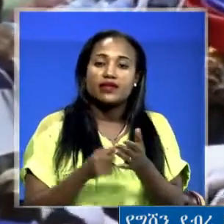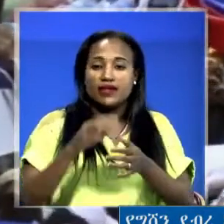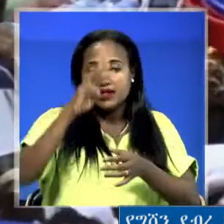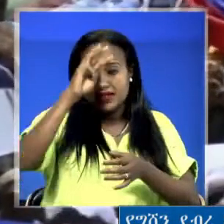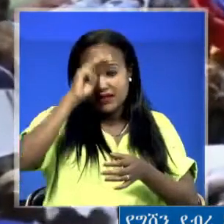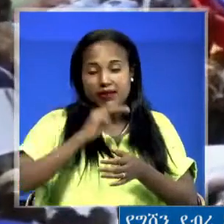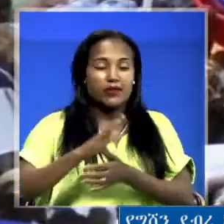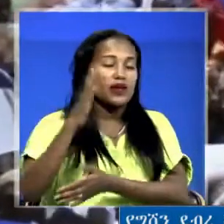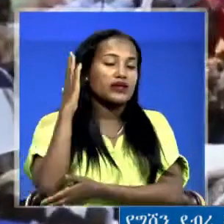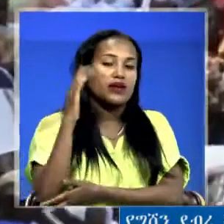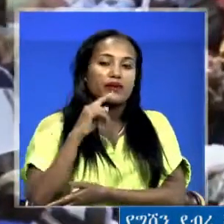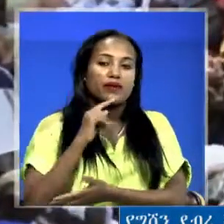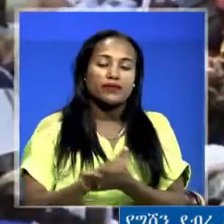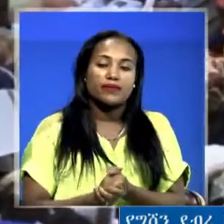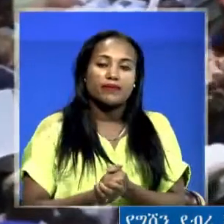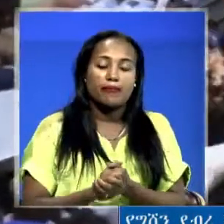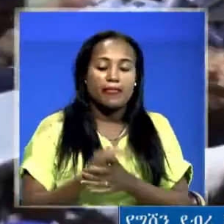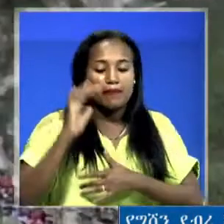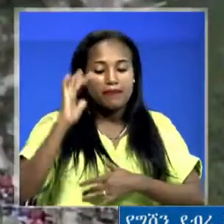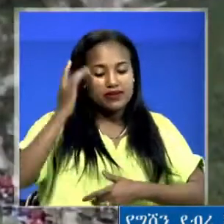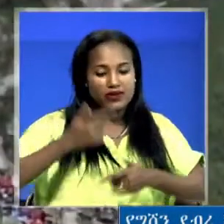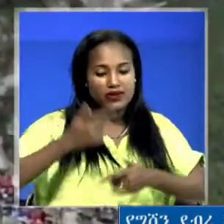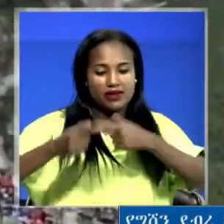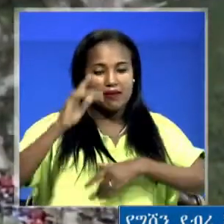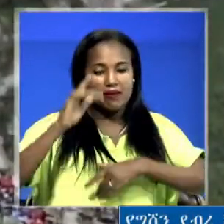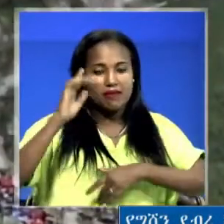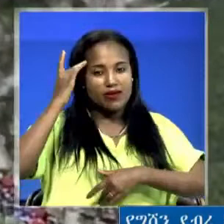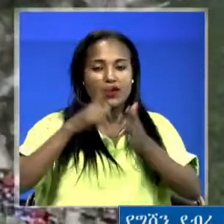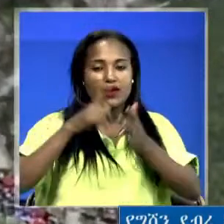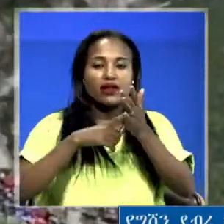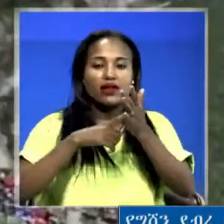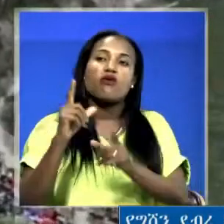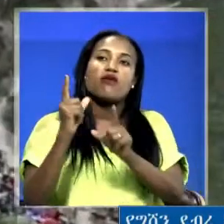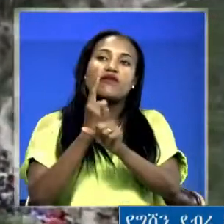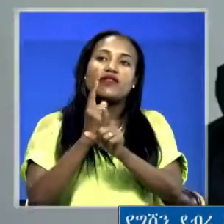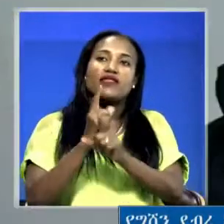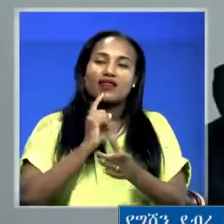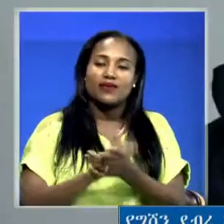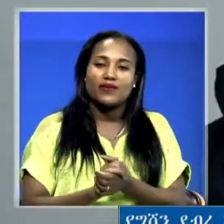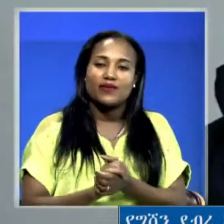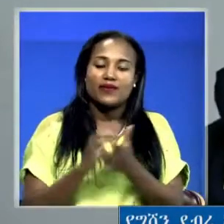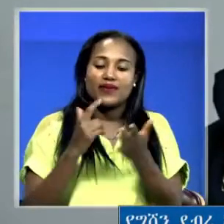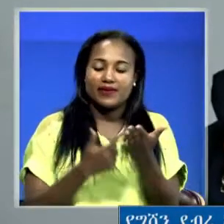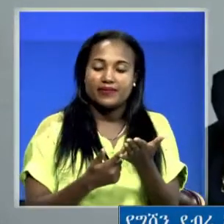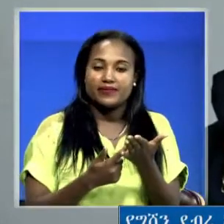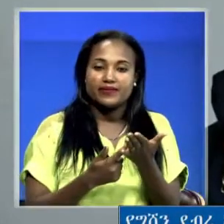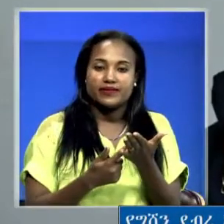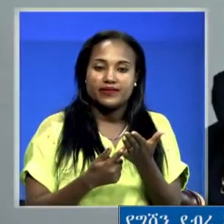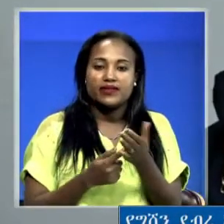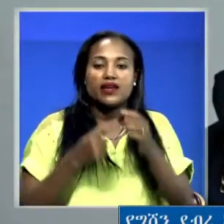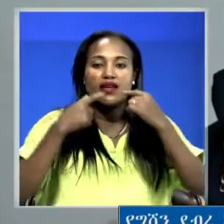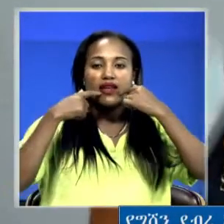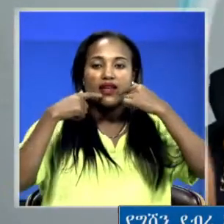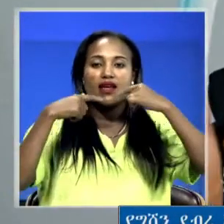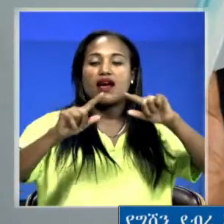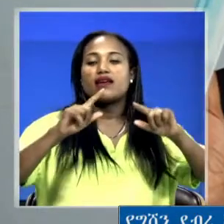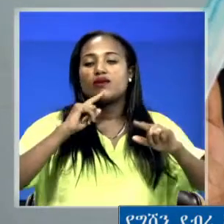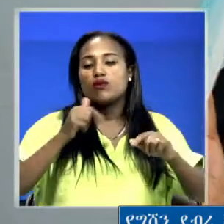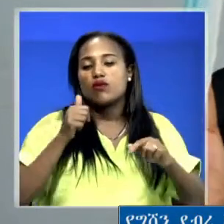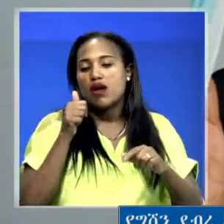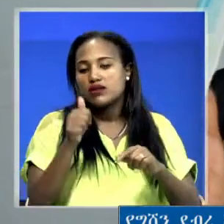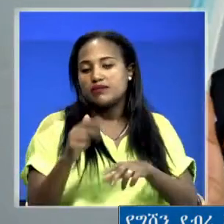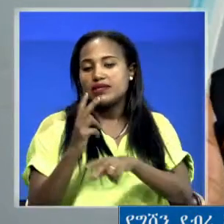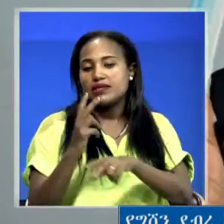እኮ የእግዚአብሔር ነው። በሽታው ሲመጣ መድኃኒቱንም የገለጠ ፈጣሪ ነው። ይሄ ድንጋጌ ነው፣